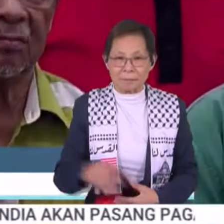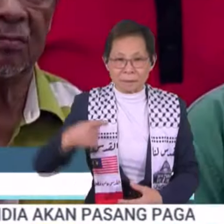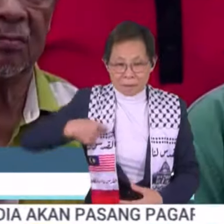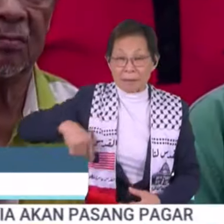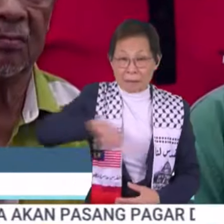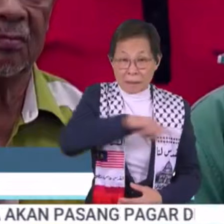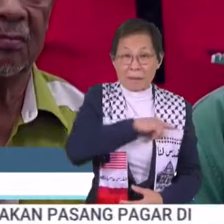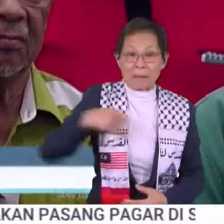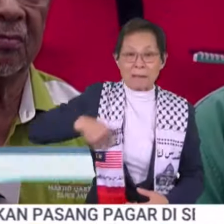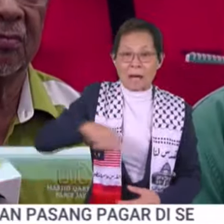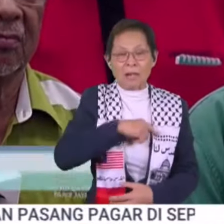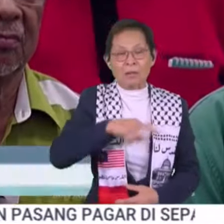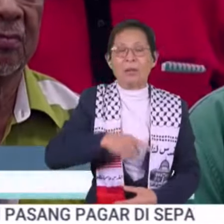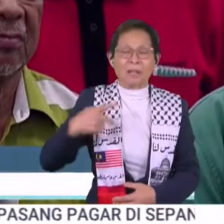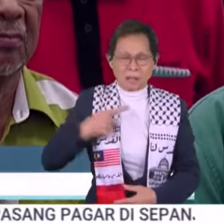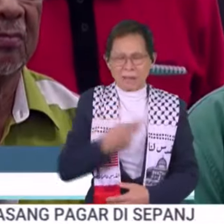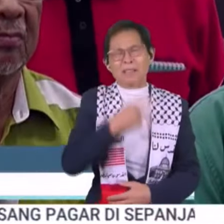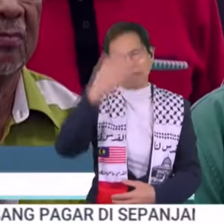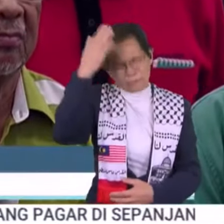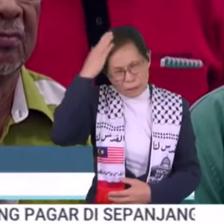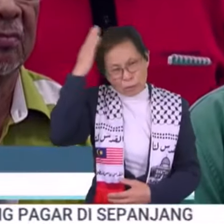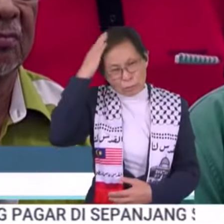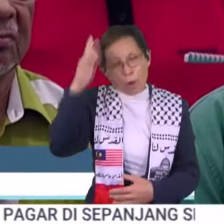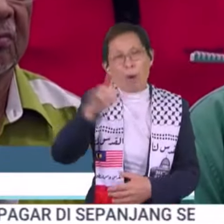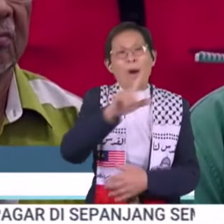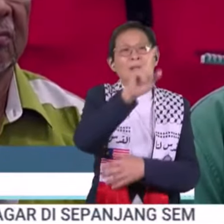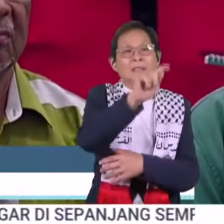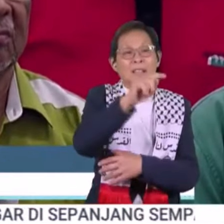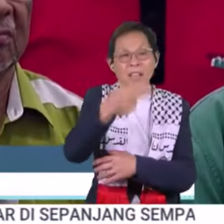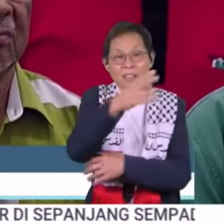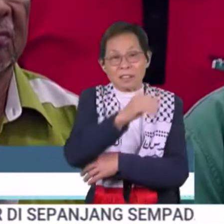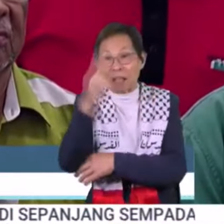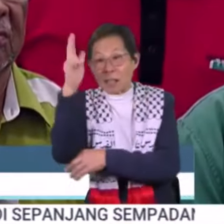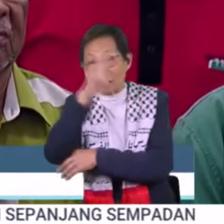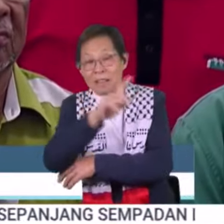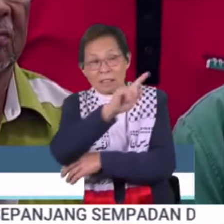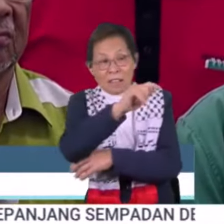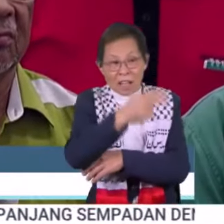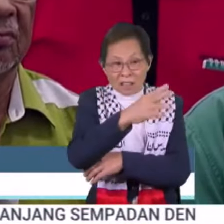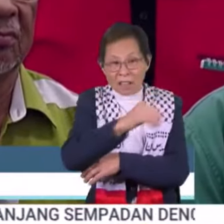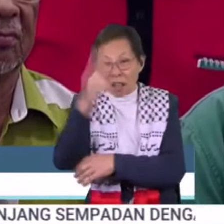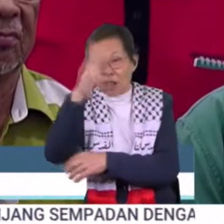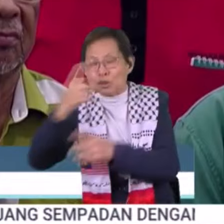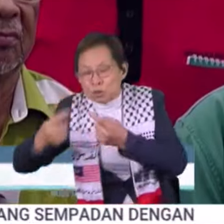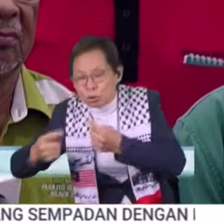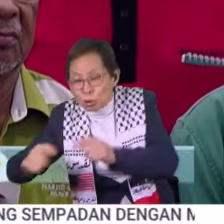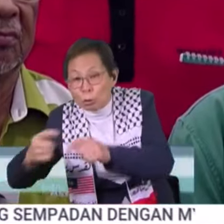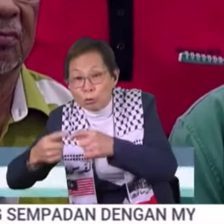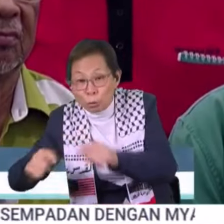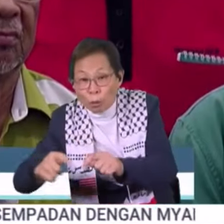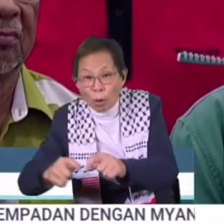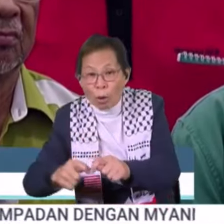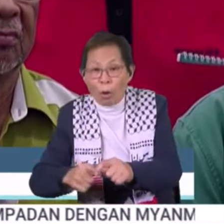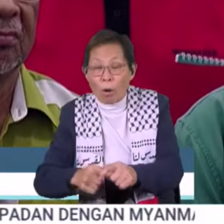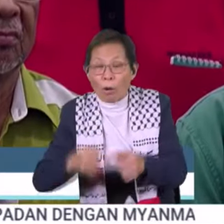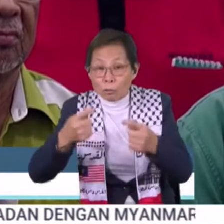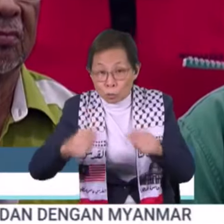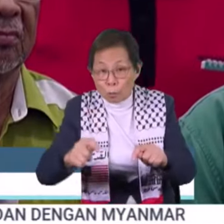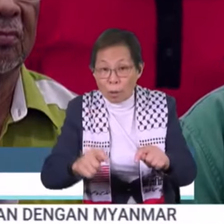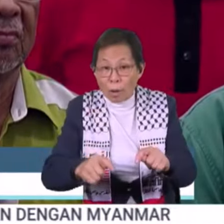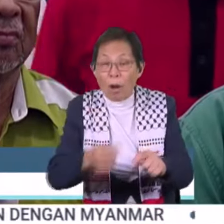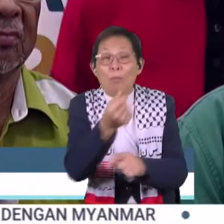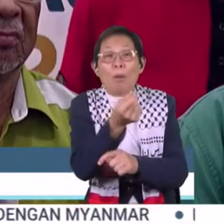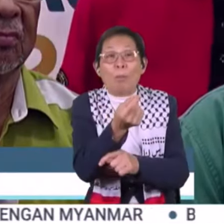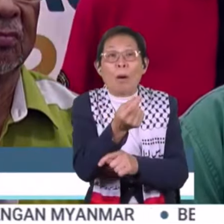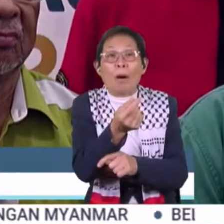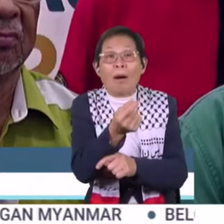Kita harus ambil maklum bahawa bagaimana Lembaga Tabung Haji dan pihak kerajaan cuba untuk memastikan bahawa